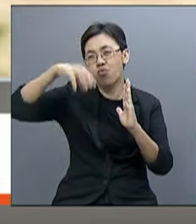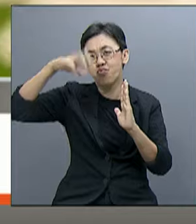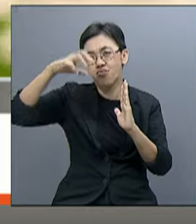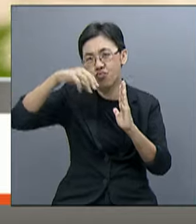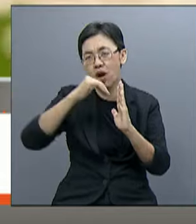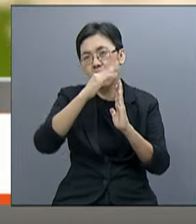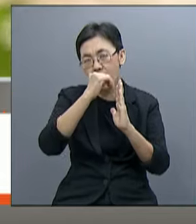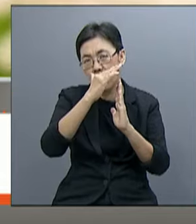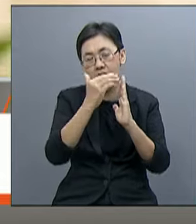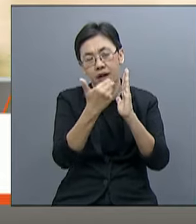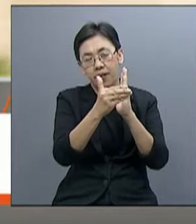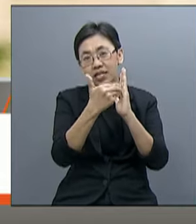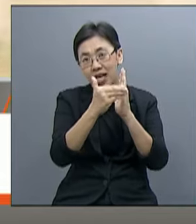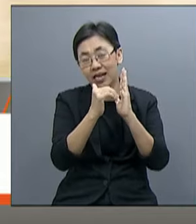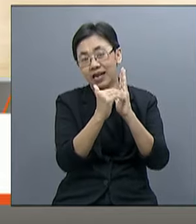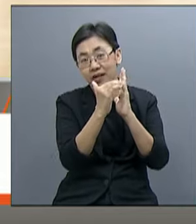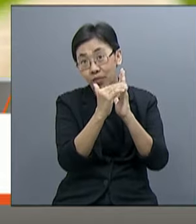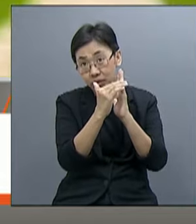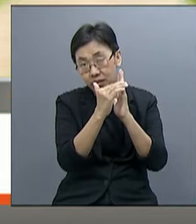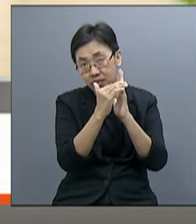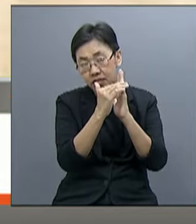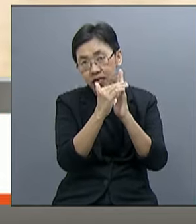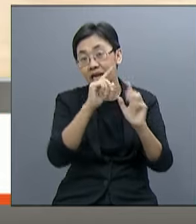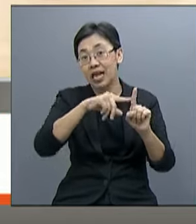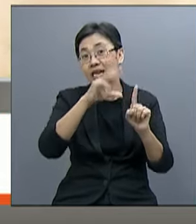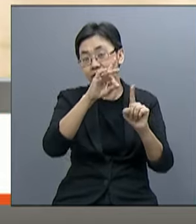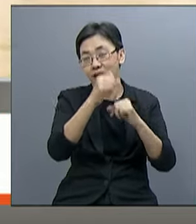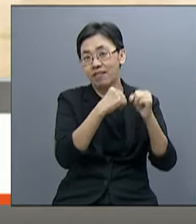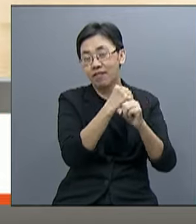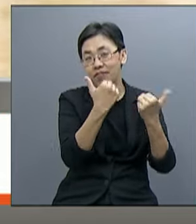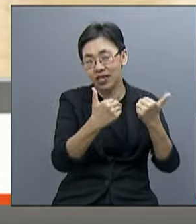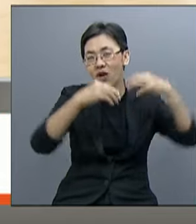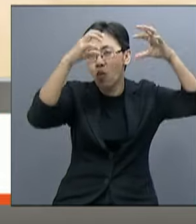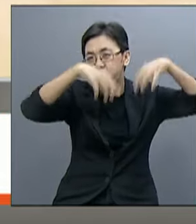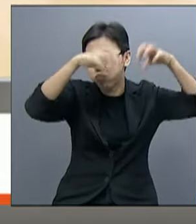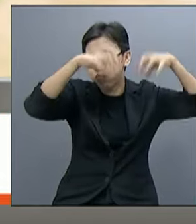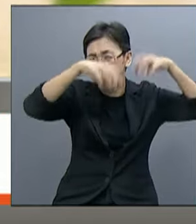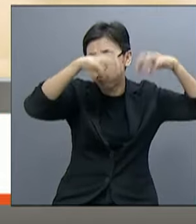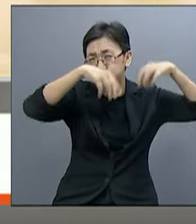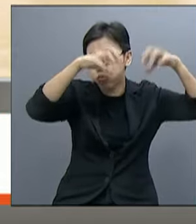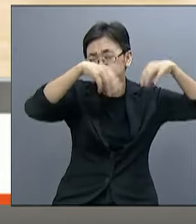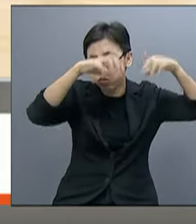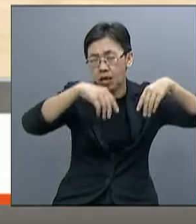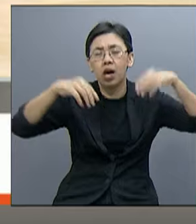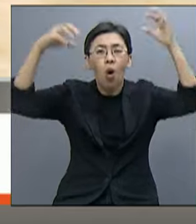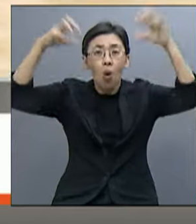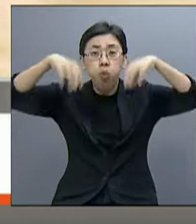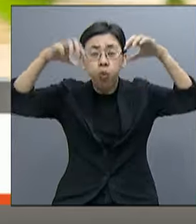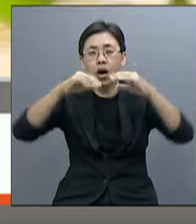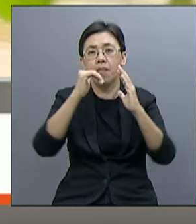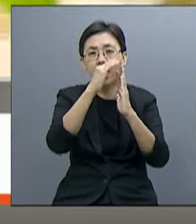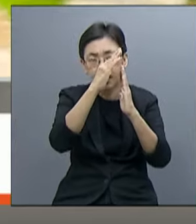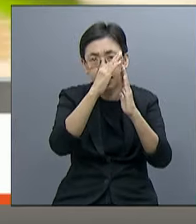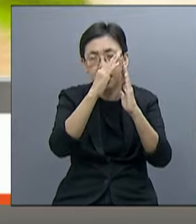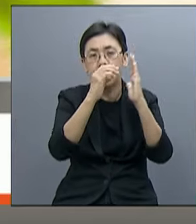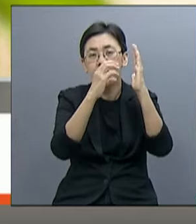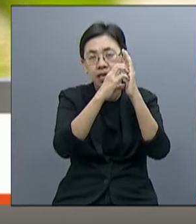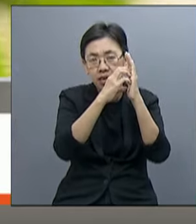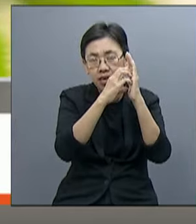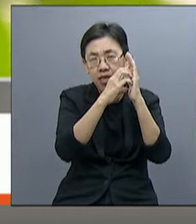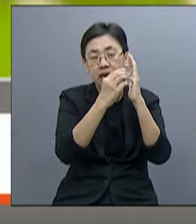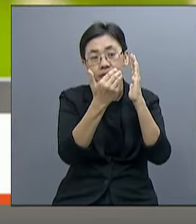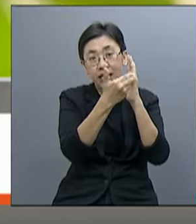บนภาคอีสานตอนบนนะครับในเดือนสิงหาคมนี้ยังมีอย่างต่อเนื่องนะครับเพราะฉะนั้น ฝนจะตกในภาคเหนือตอนบนตอนกลางภาคอีสานตอน